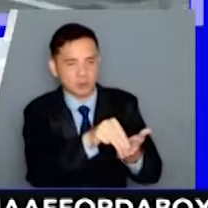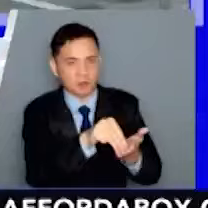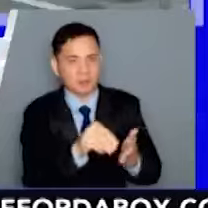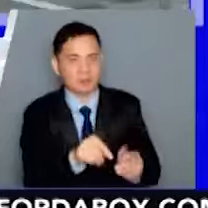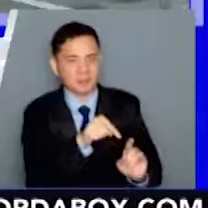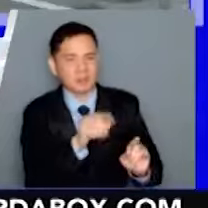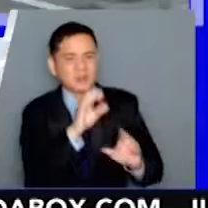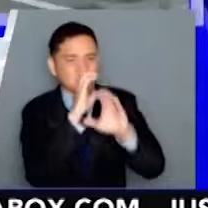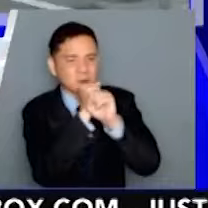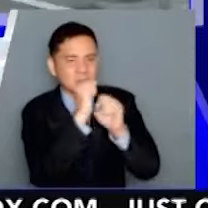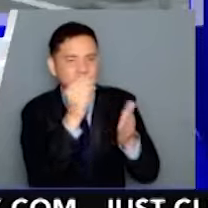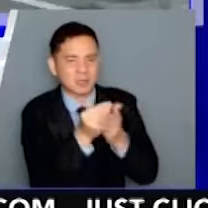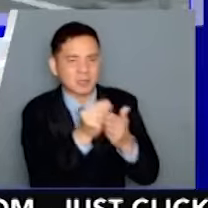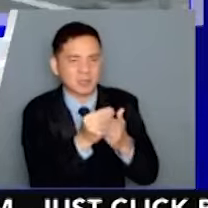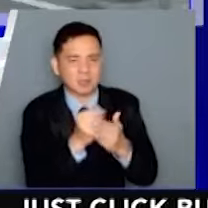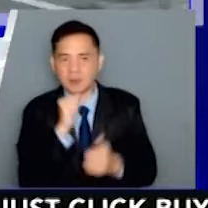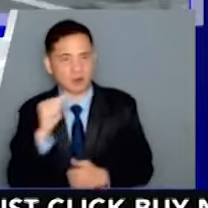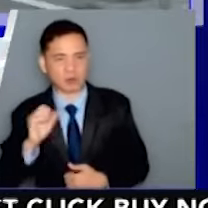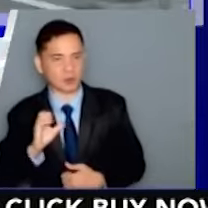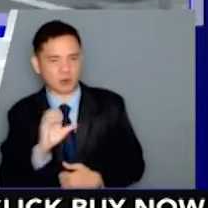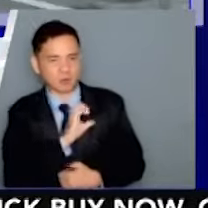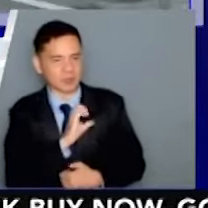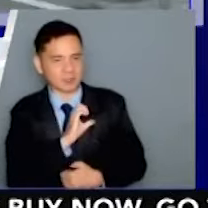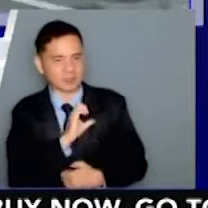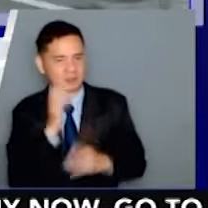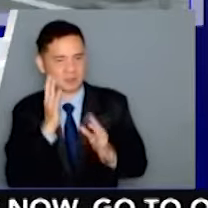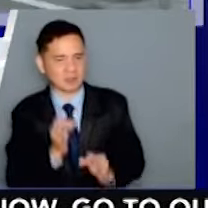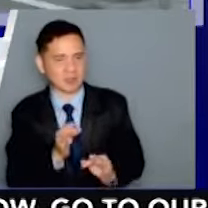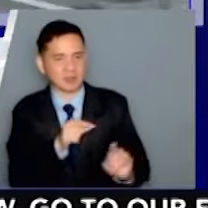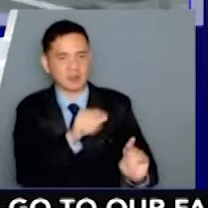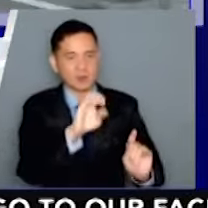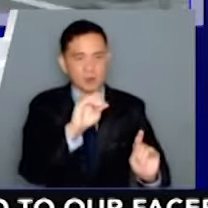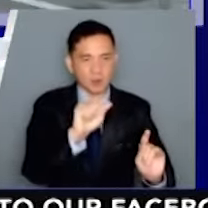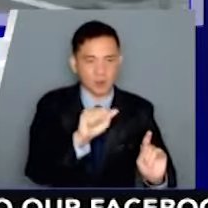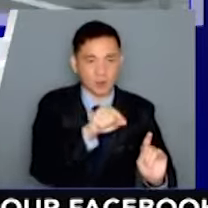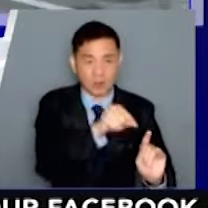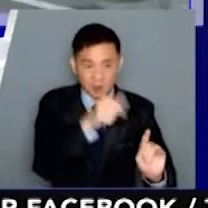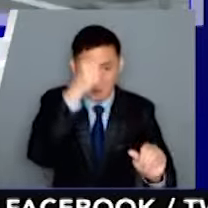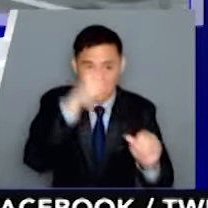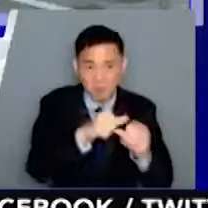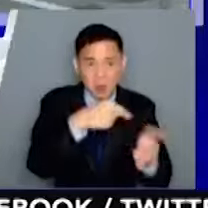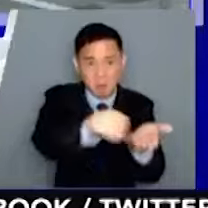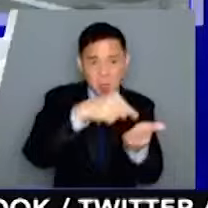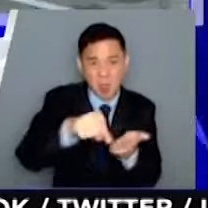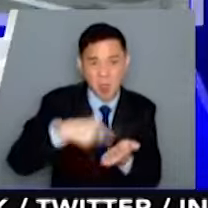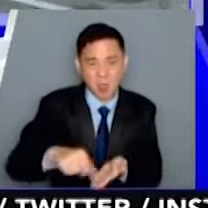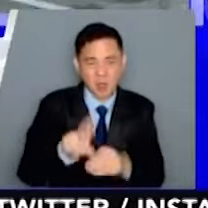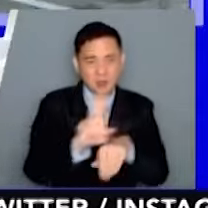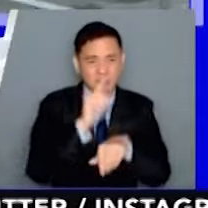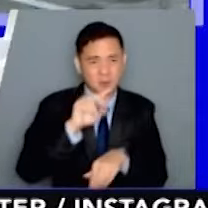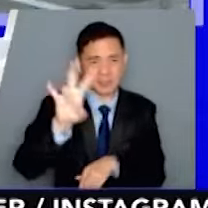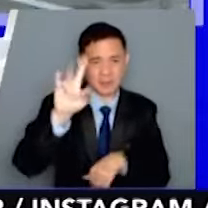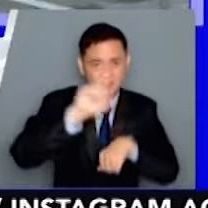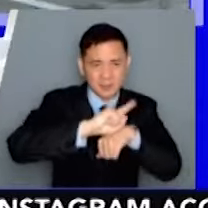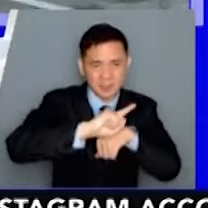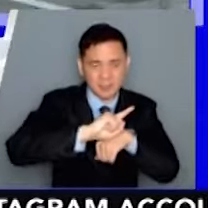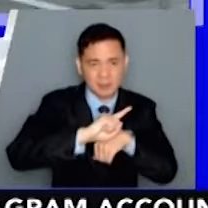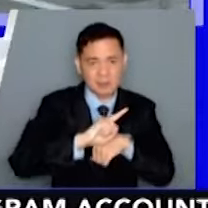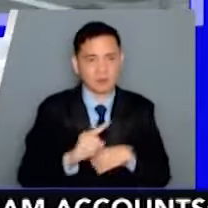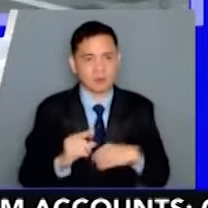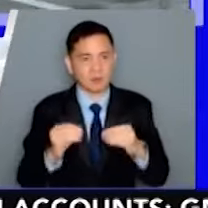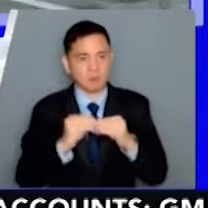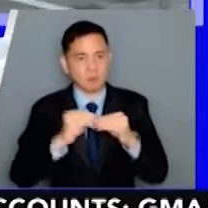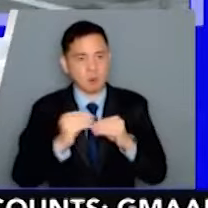funds na ginamit lang sa loob ng 11 days. Talo pa po dito ang pondo